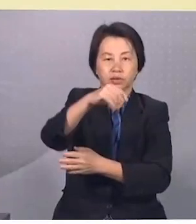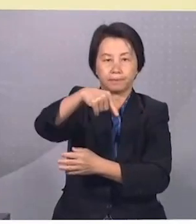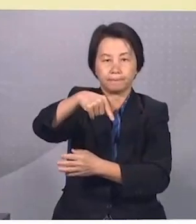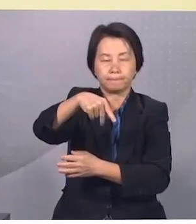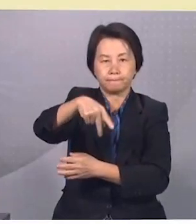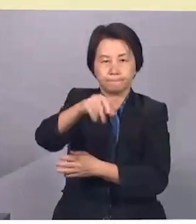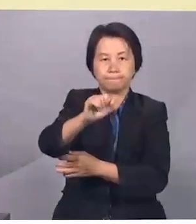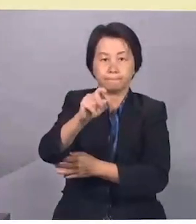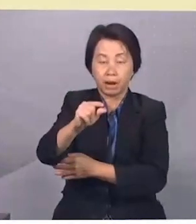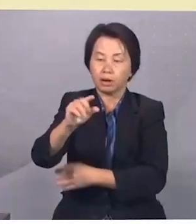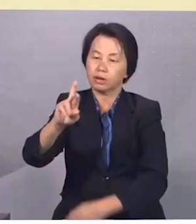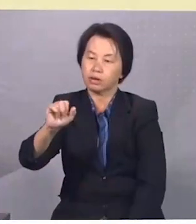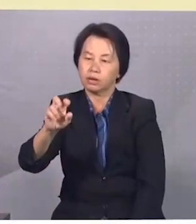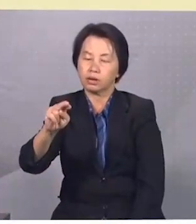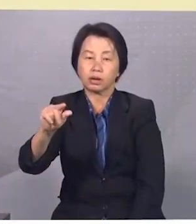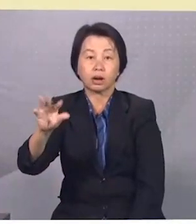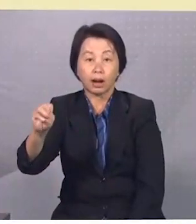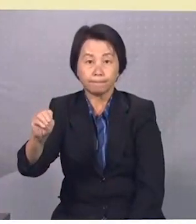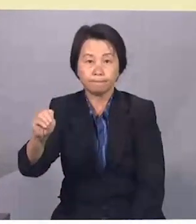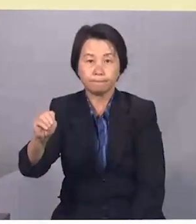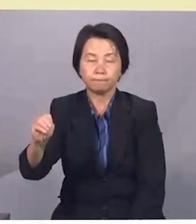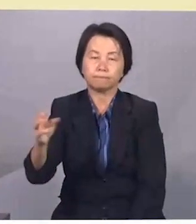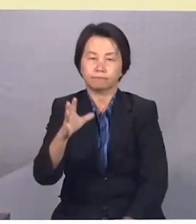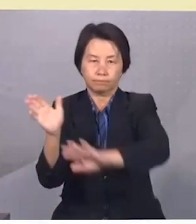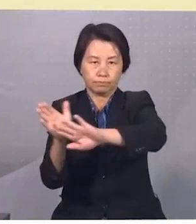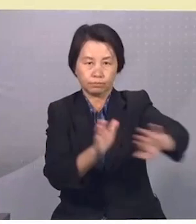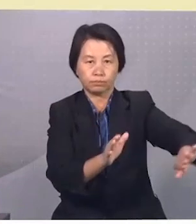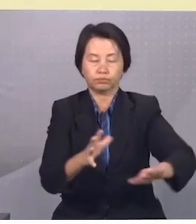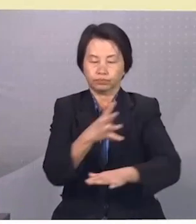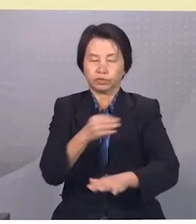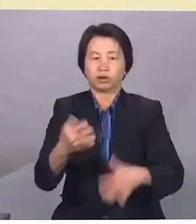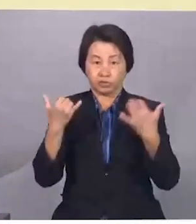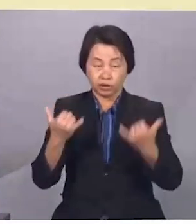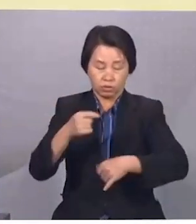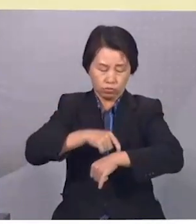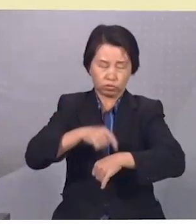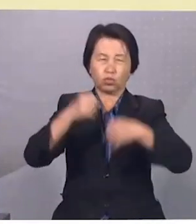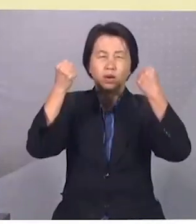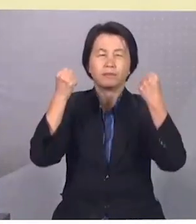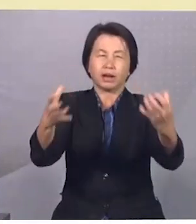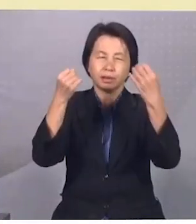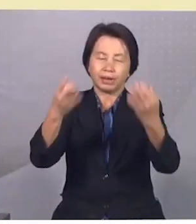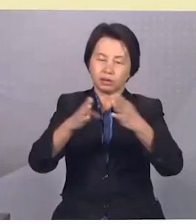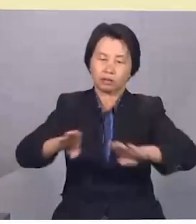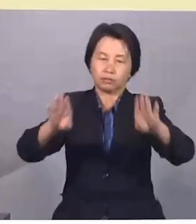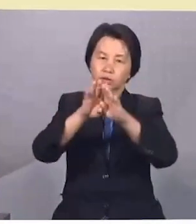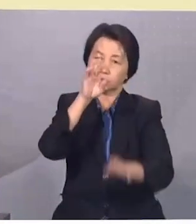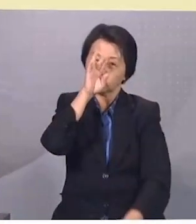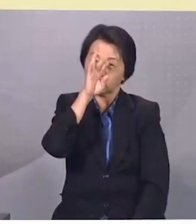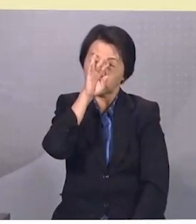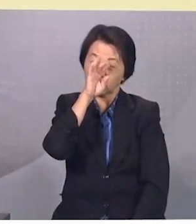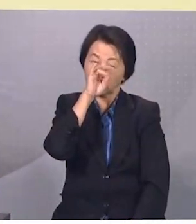Hai waktu ini juga terdapat banyak berita-berita palsu yang telah pun dikeluarkan